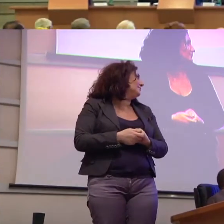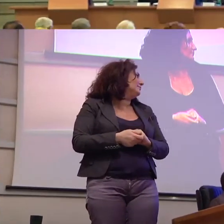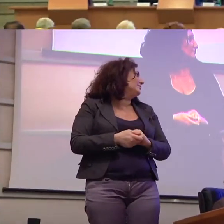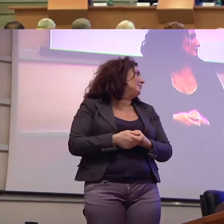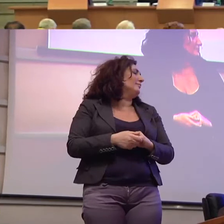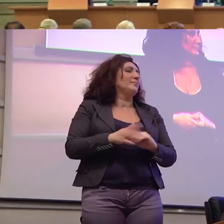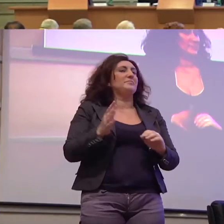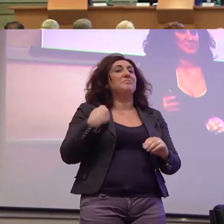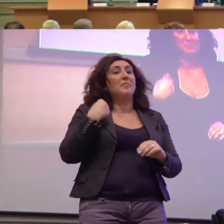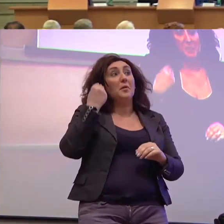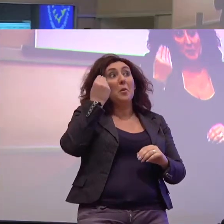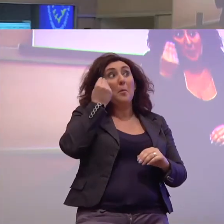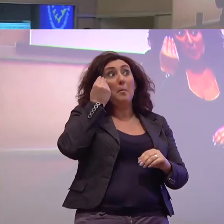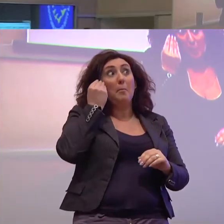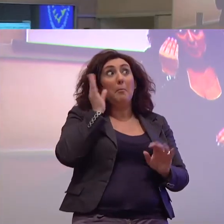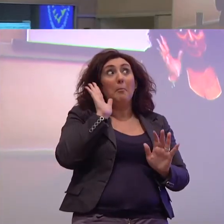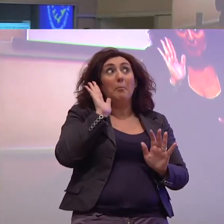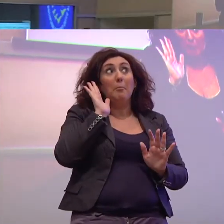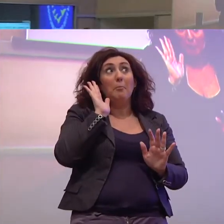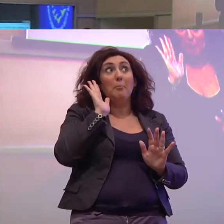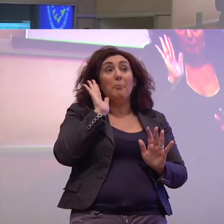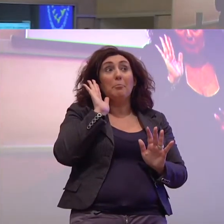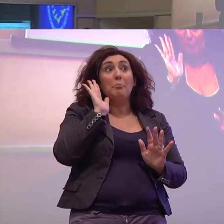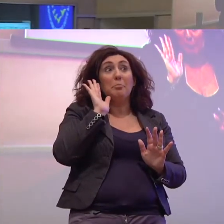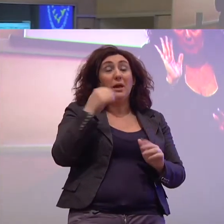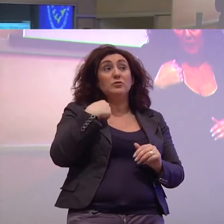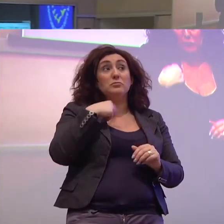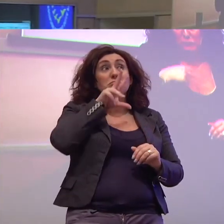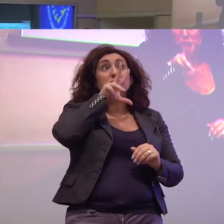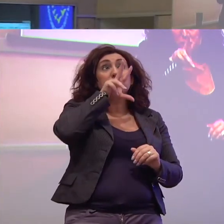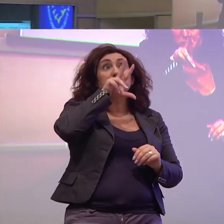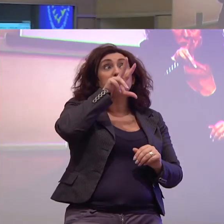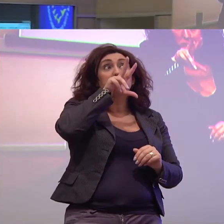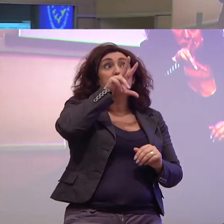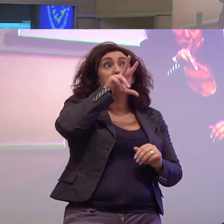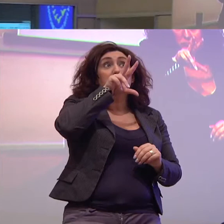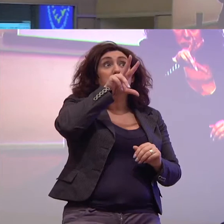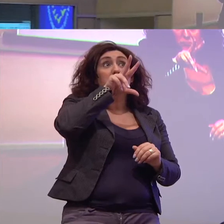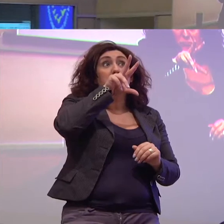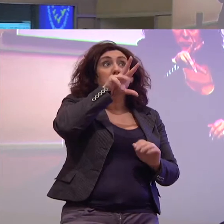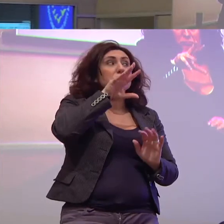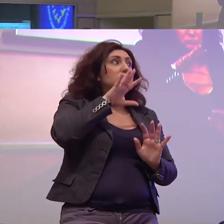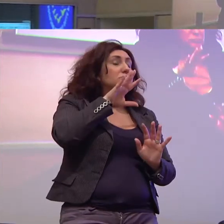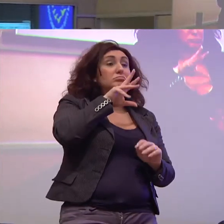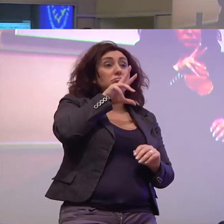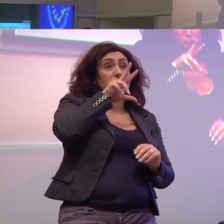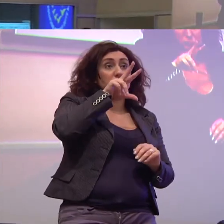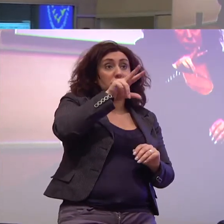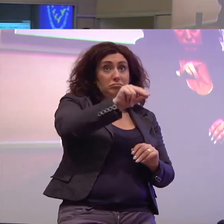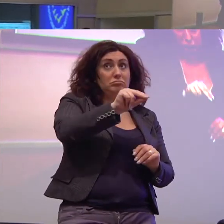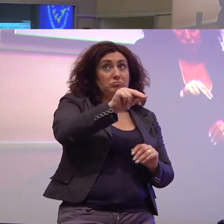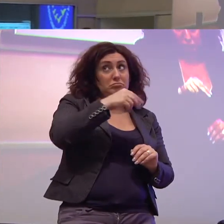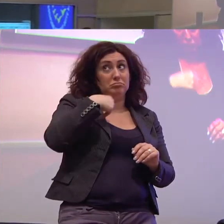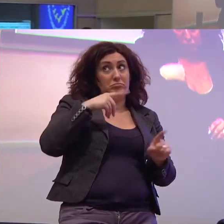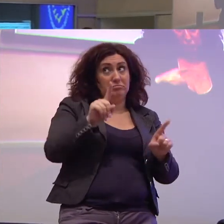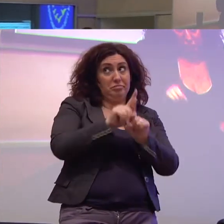Penso di interpretare anche la volontà e la consapevolezza da